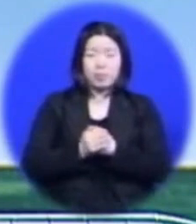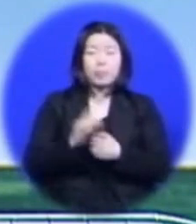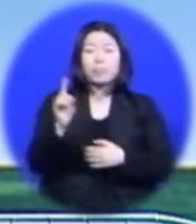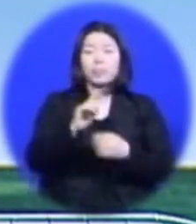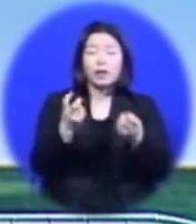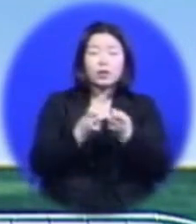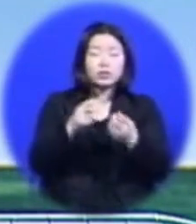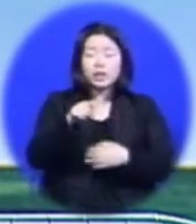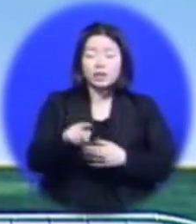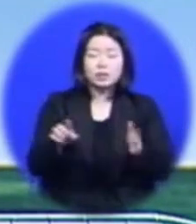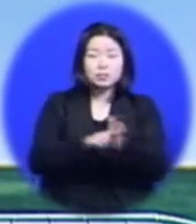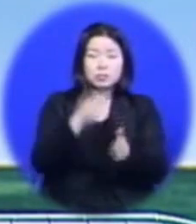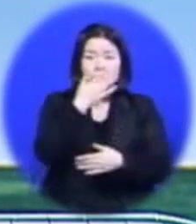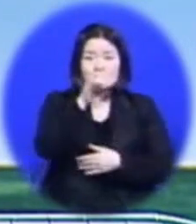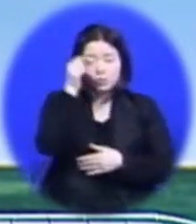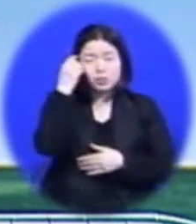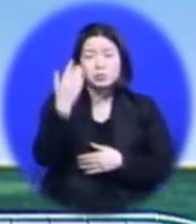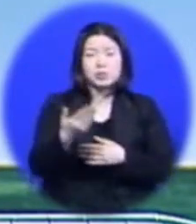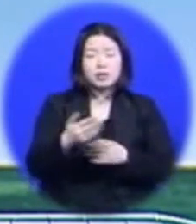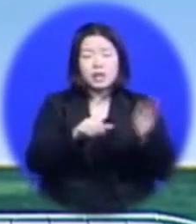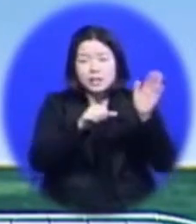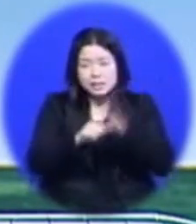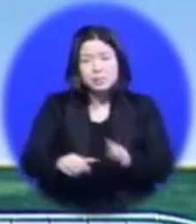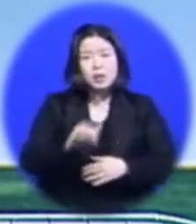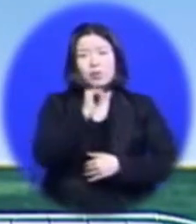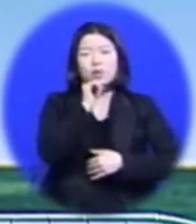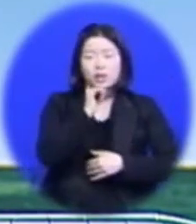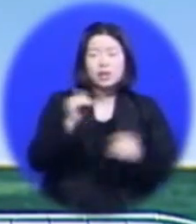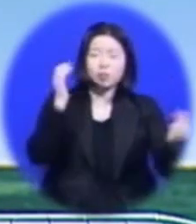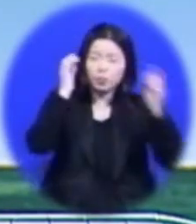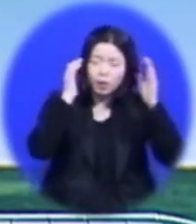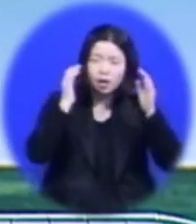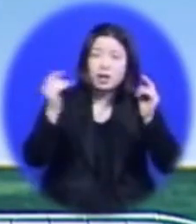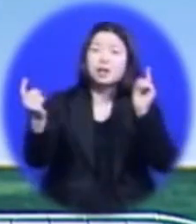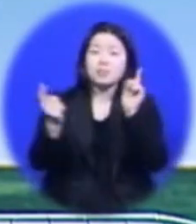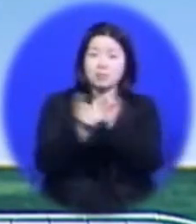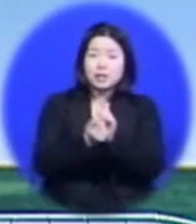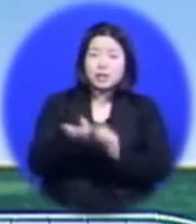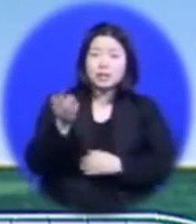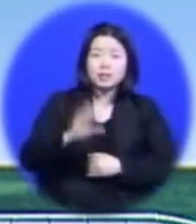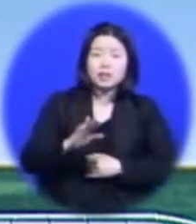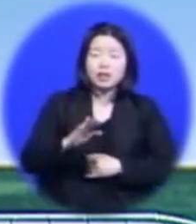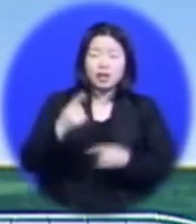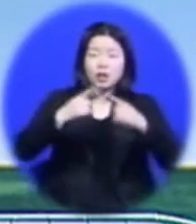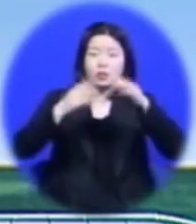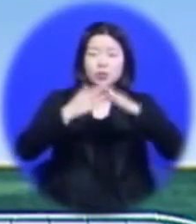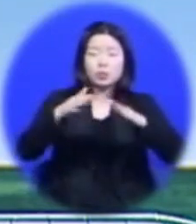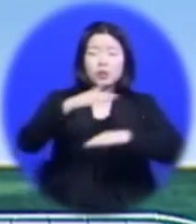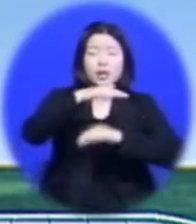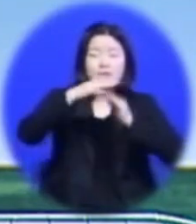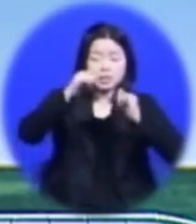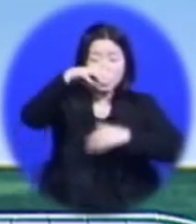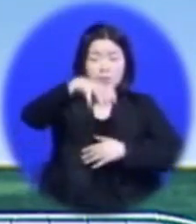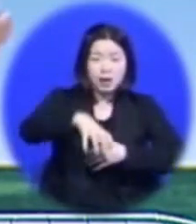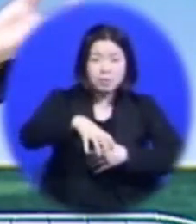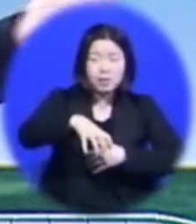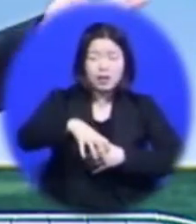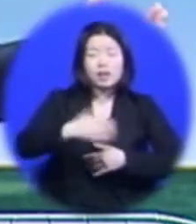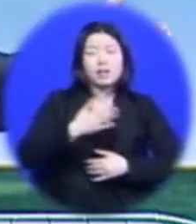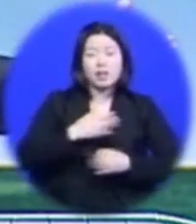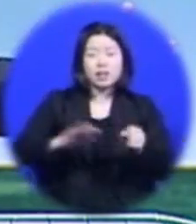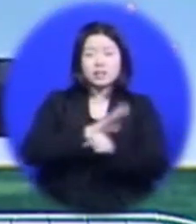어떻게 그걸 믿을 수 있어? 내가 실패하고 가난하고 내가 환난을 당했는데, 아니, 교인들 앞에 나서서 그냥 하나님이